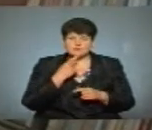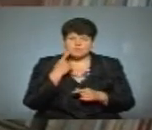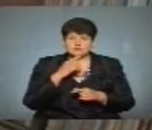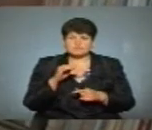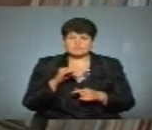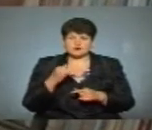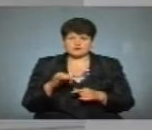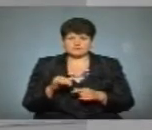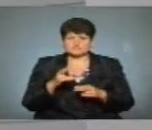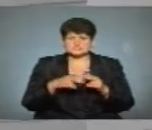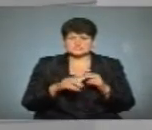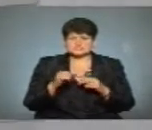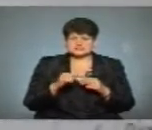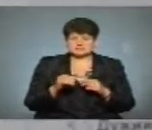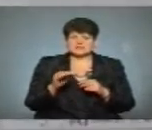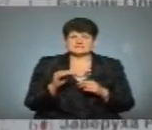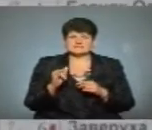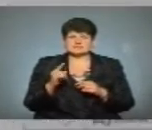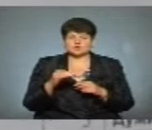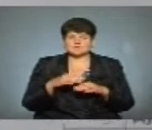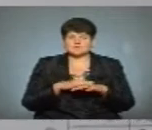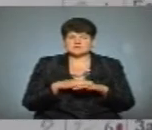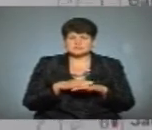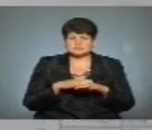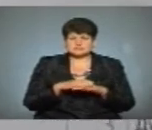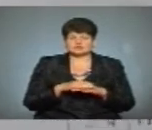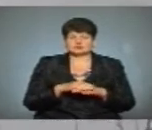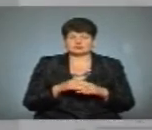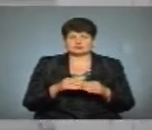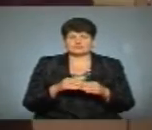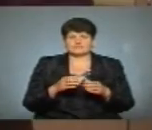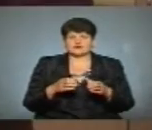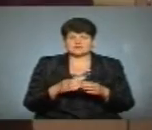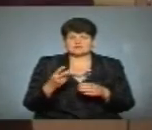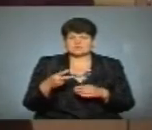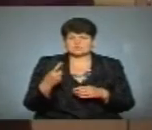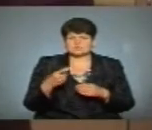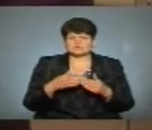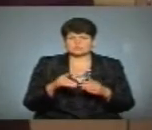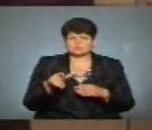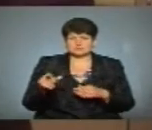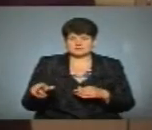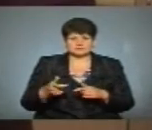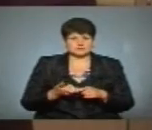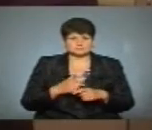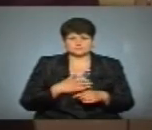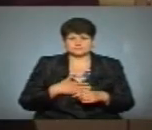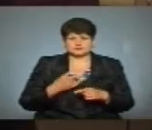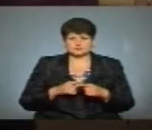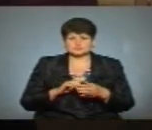кінці серпня. На фізико-математичному факультеті 21 такий випускник. Ми дуже занепокоєні такою